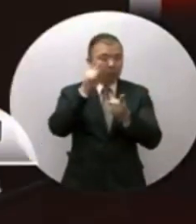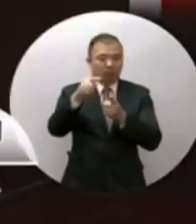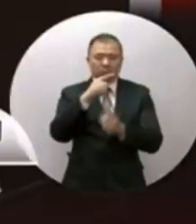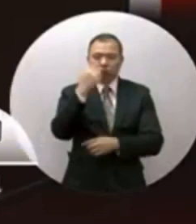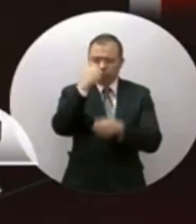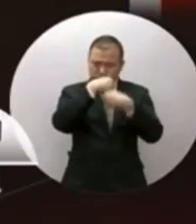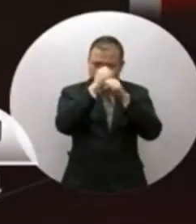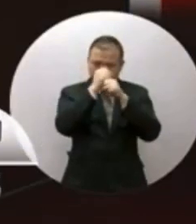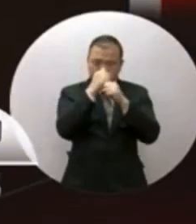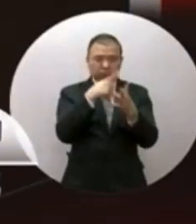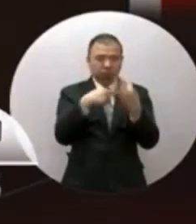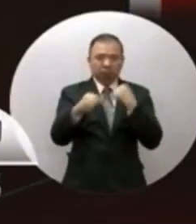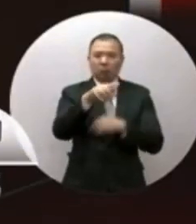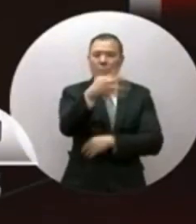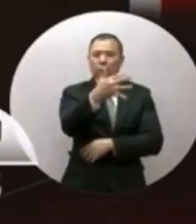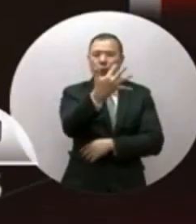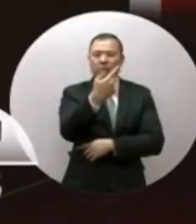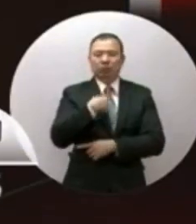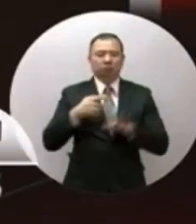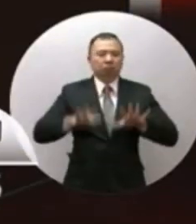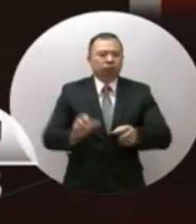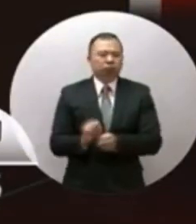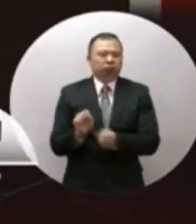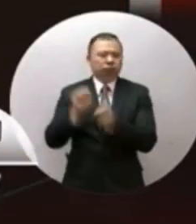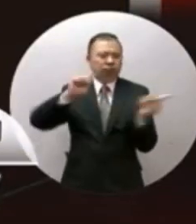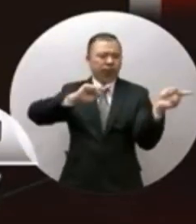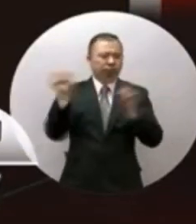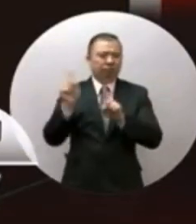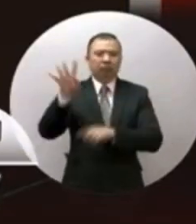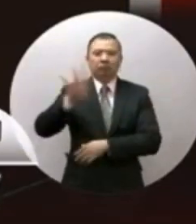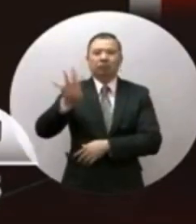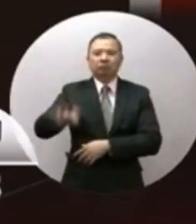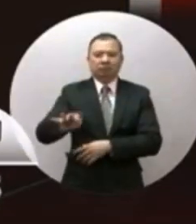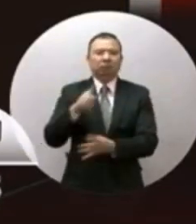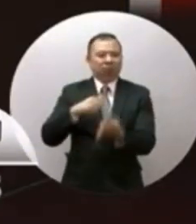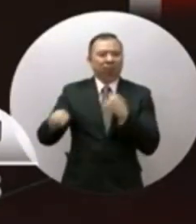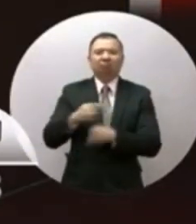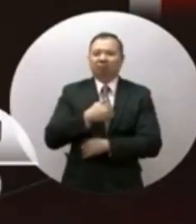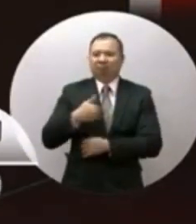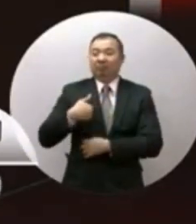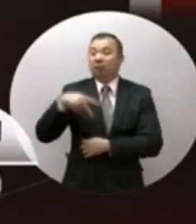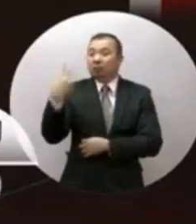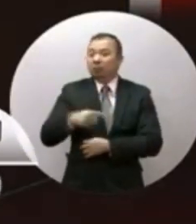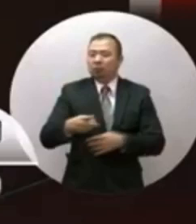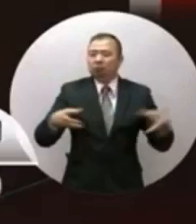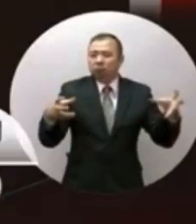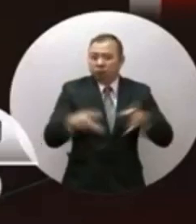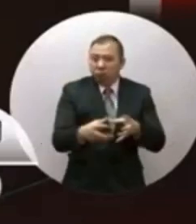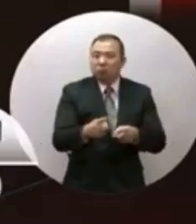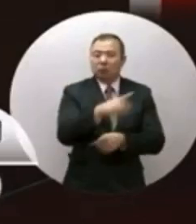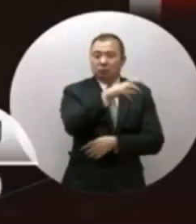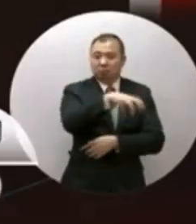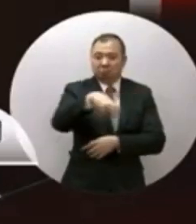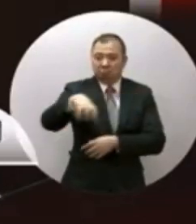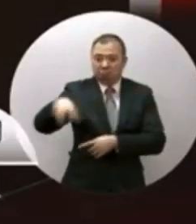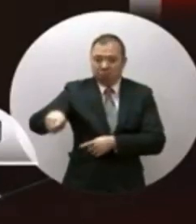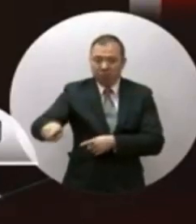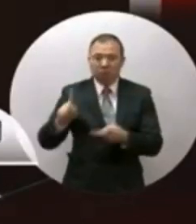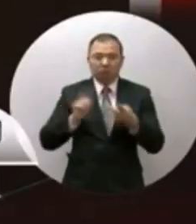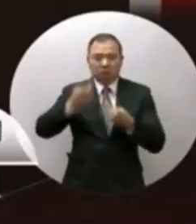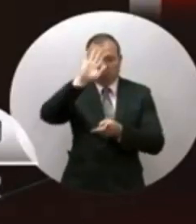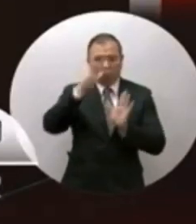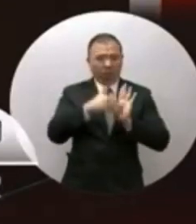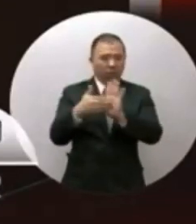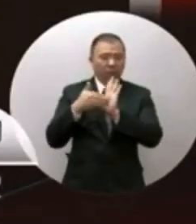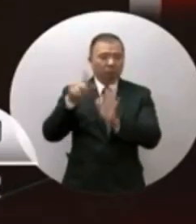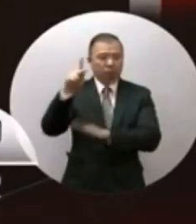快速提升到每天4000件。集中隔离的处所、防疫的旅馆也都持